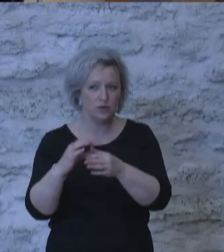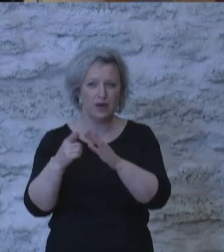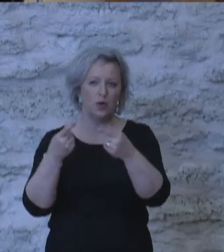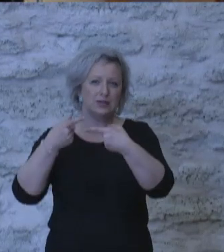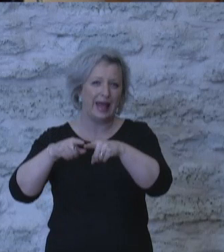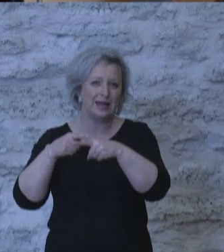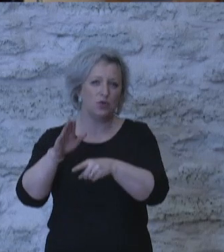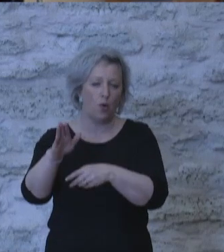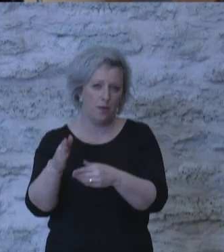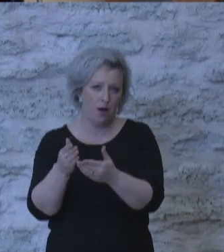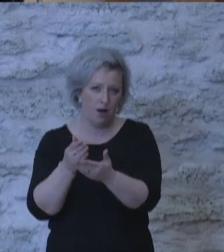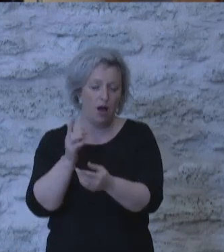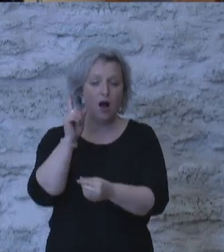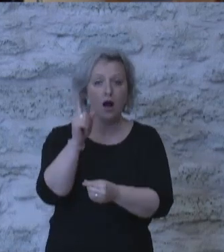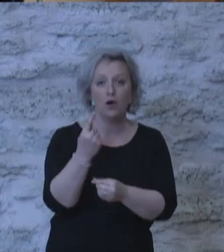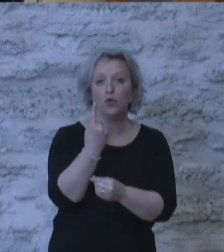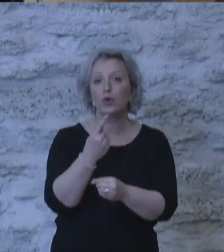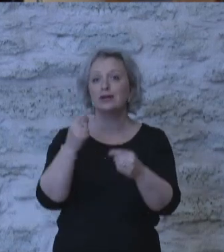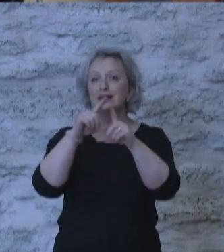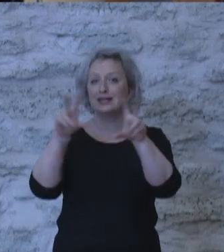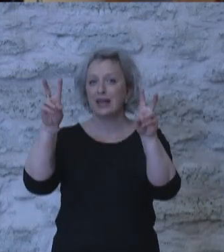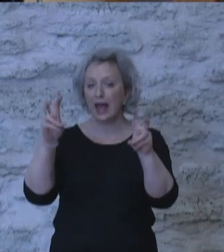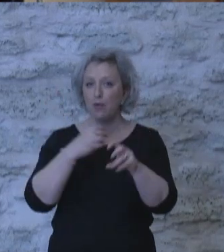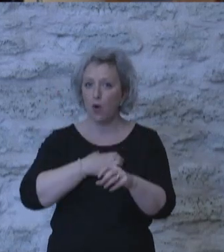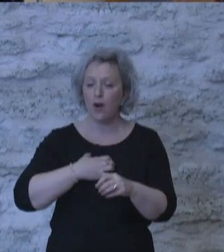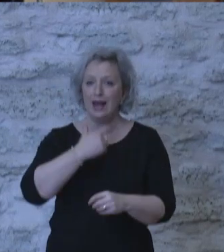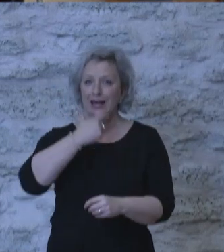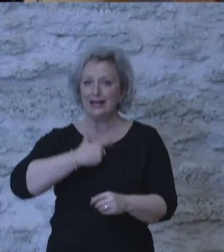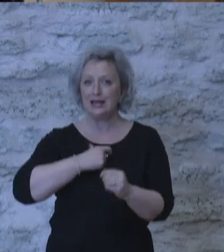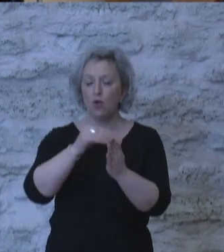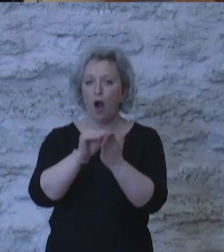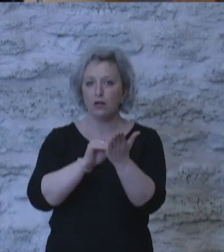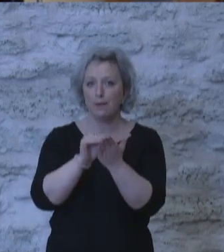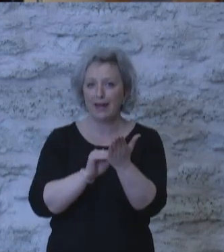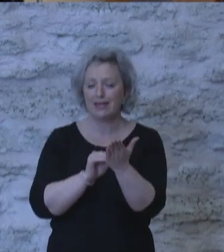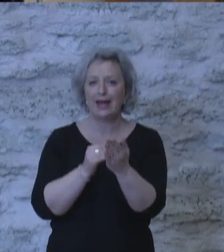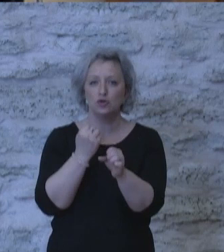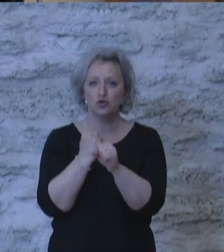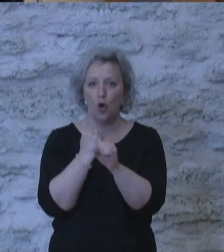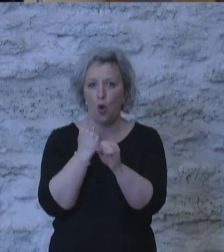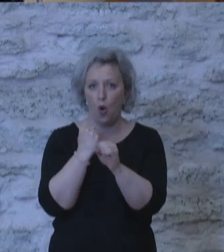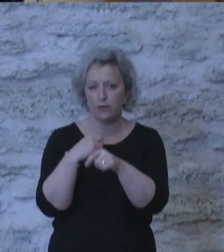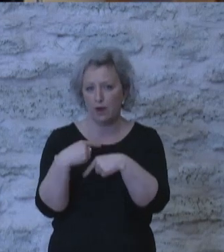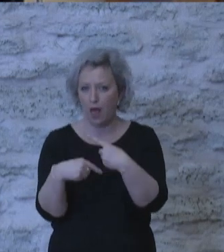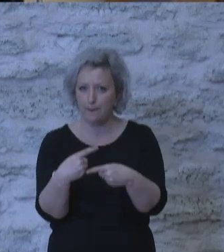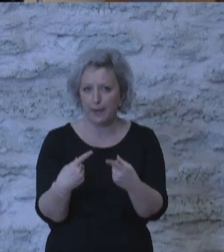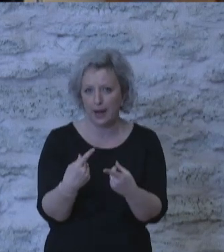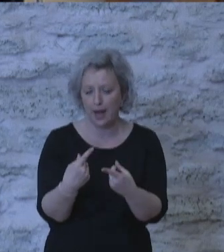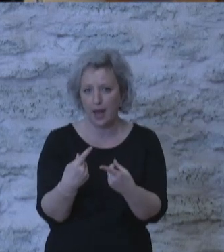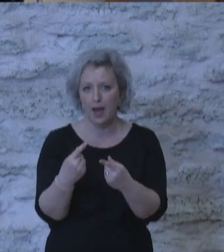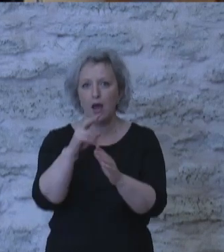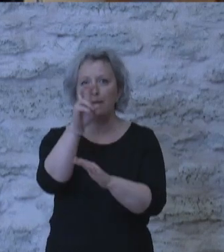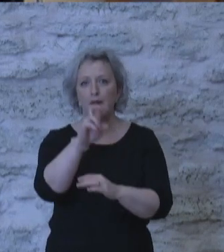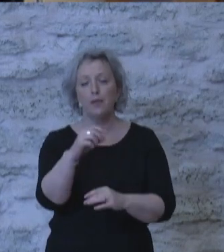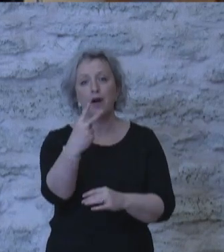laadivaldvalt. Aga üks teema, mis on näeretult oluline, puudutab isikuandmete töötlemiste eri olukorras ja seal lisanduvad paragrafid